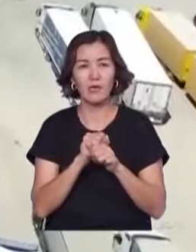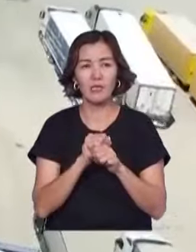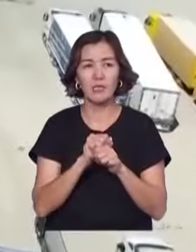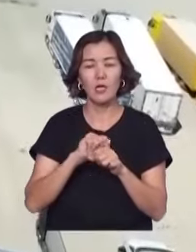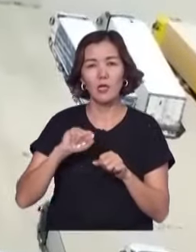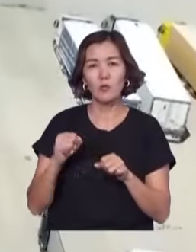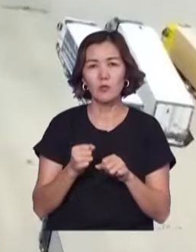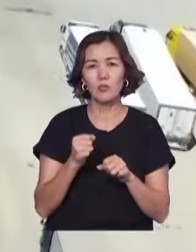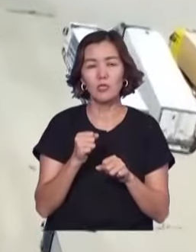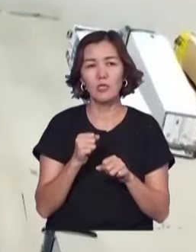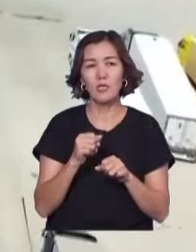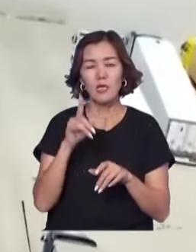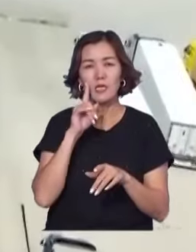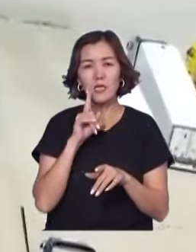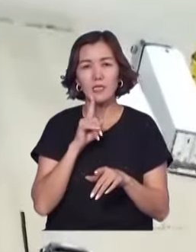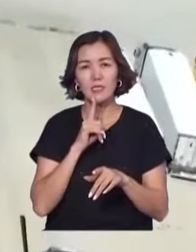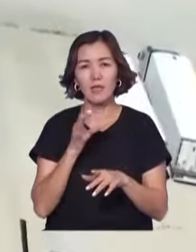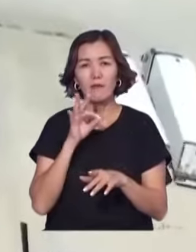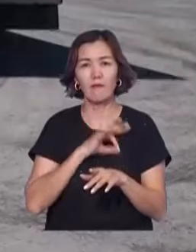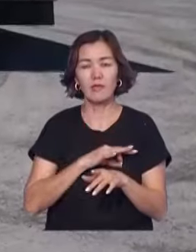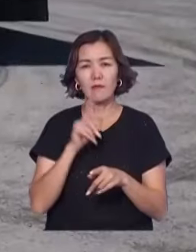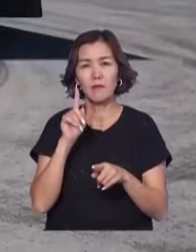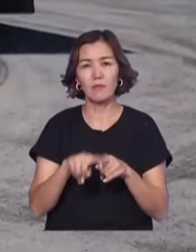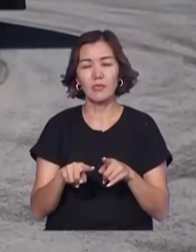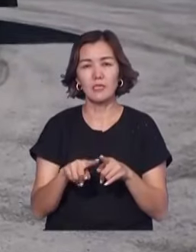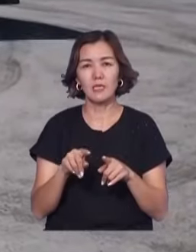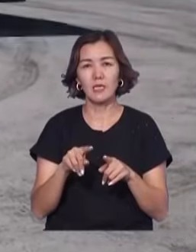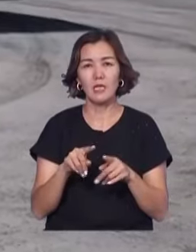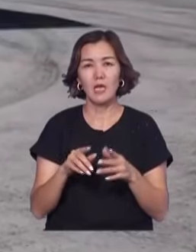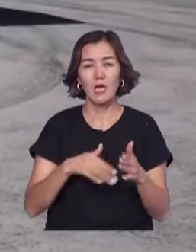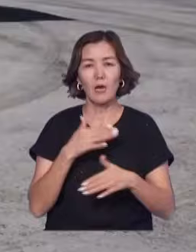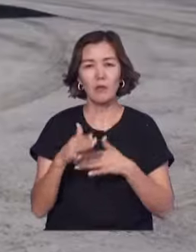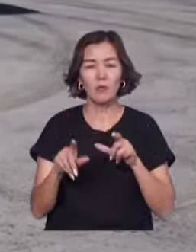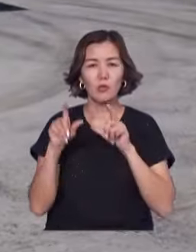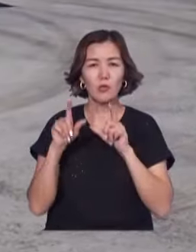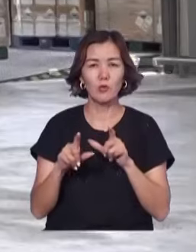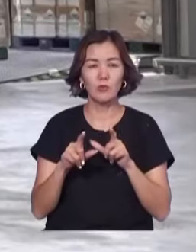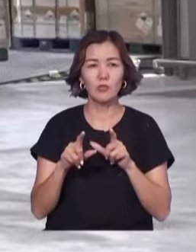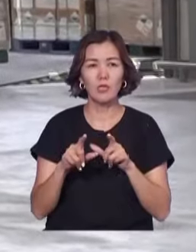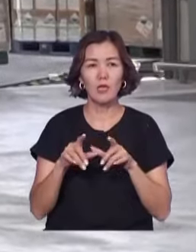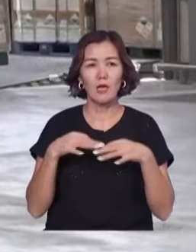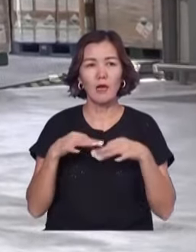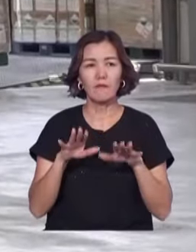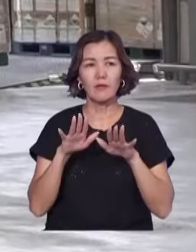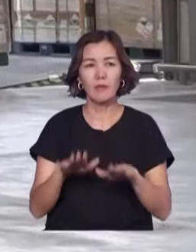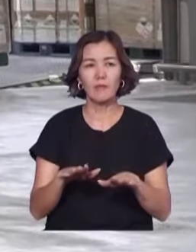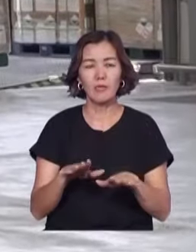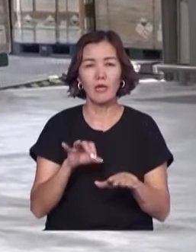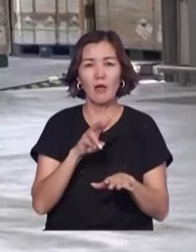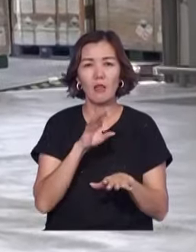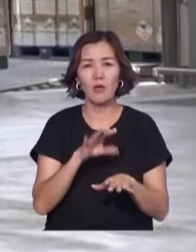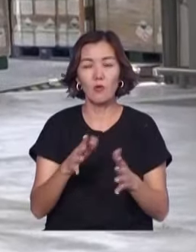Кастом Сервис», который способствует эффективной и быстрой таможенной обработке грузов на автомобильном пункте пропуска «Алаколь»